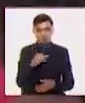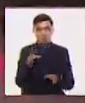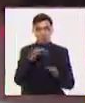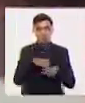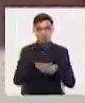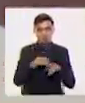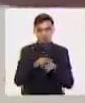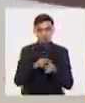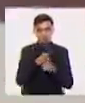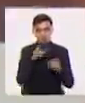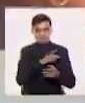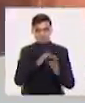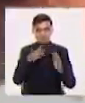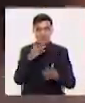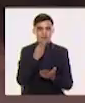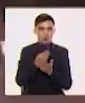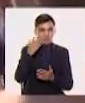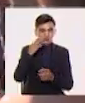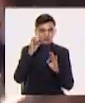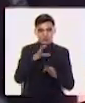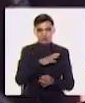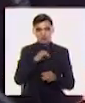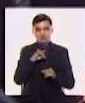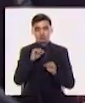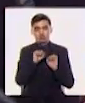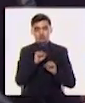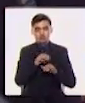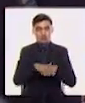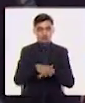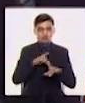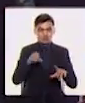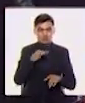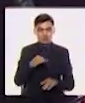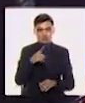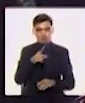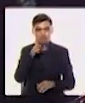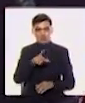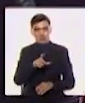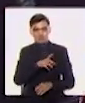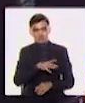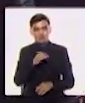әлеуметтік мәселелер барысында өз ойын айтып, азаматтардың құқын қорғауда ұстанған белсенді